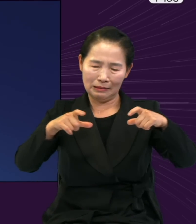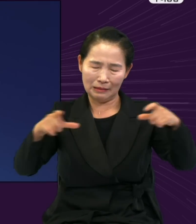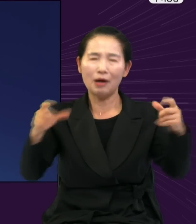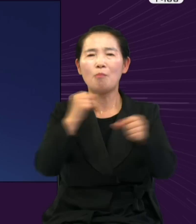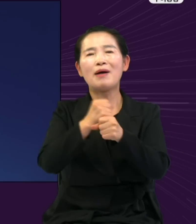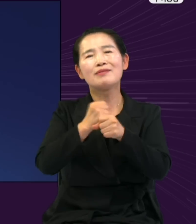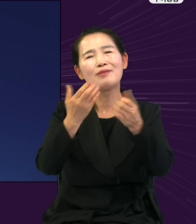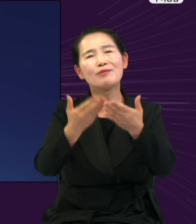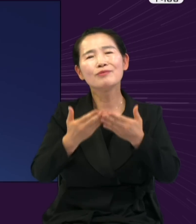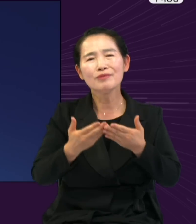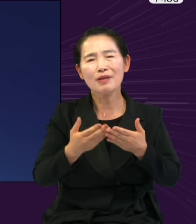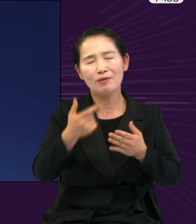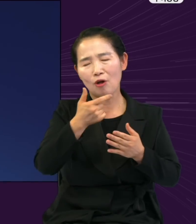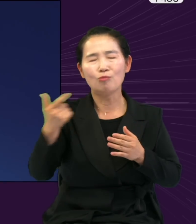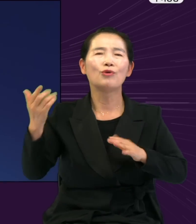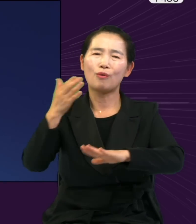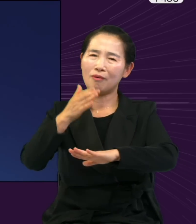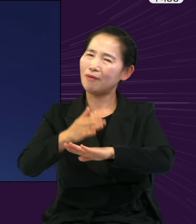따름입니다.